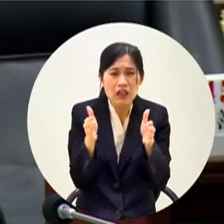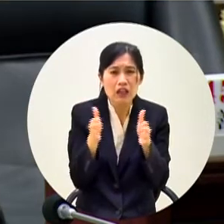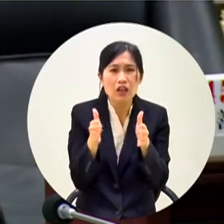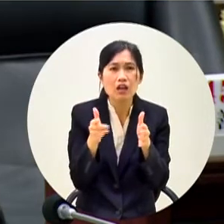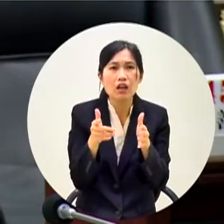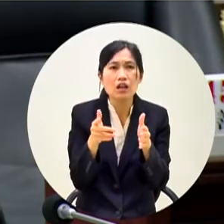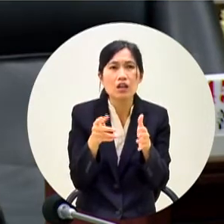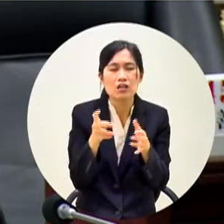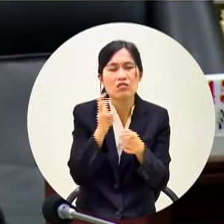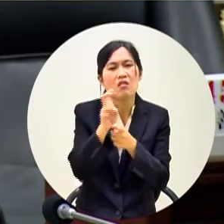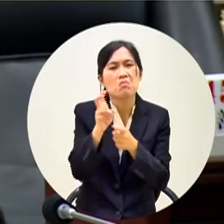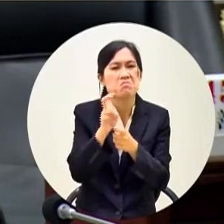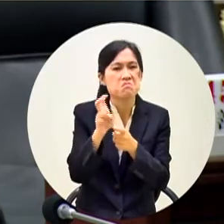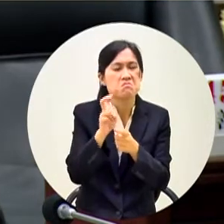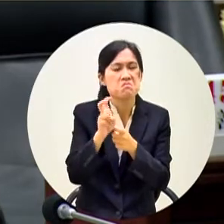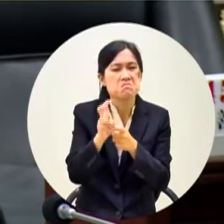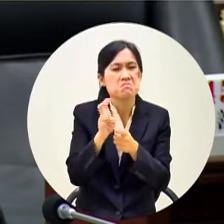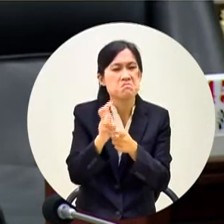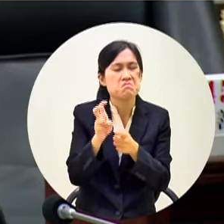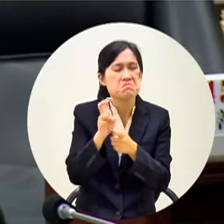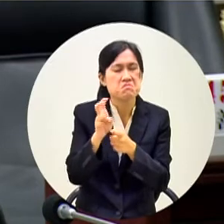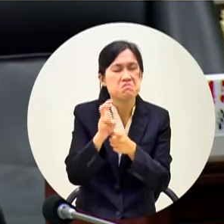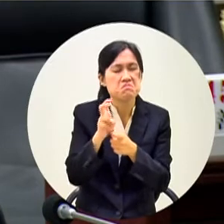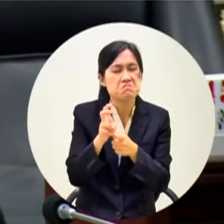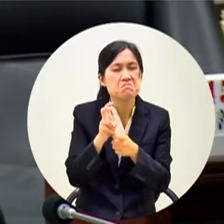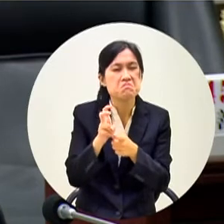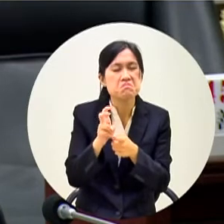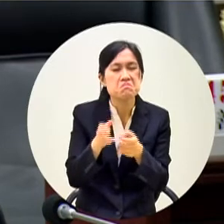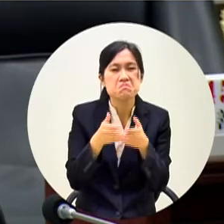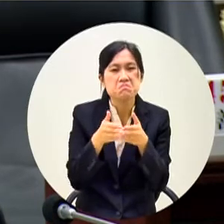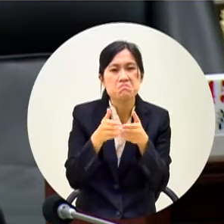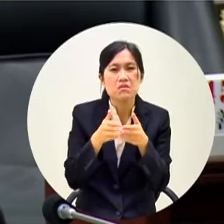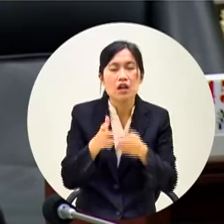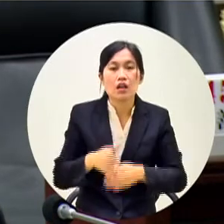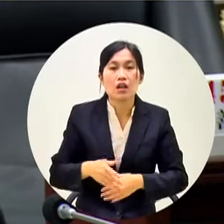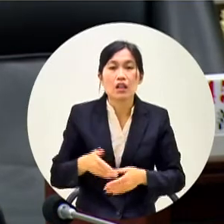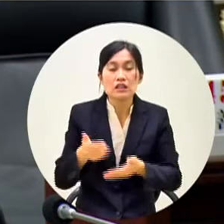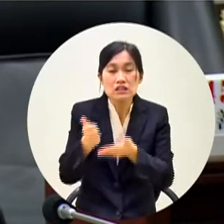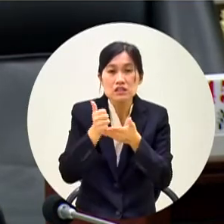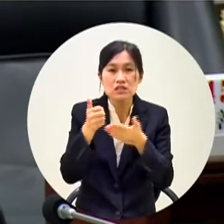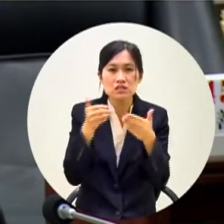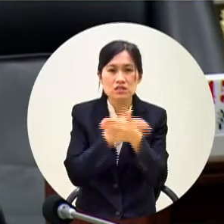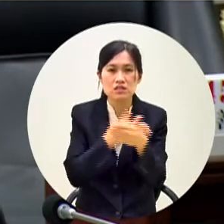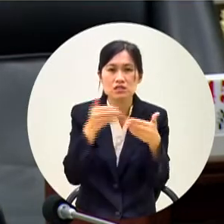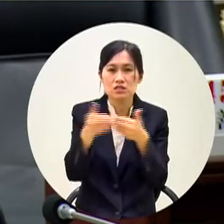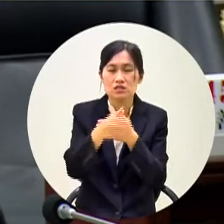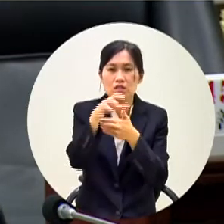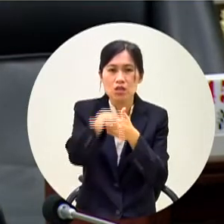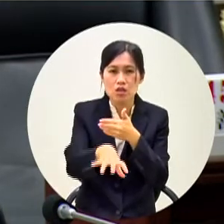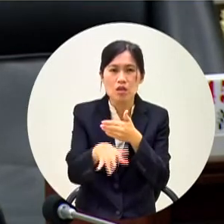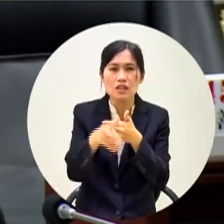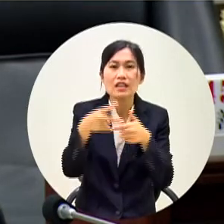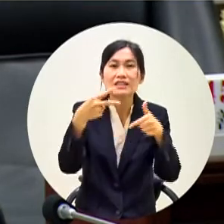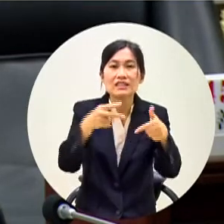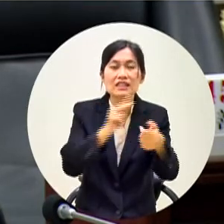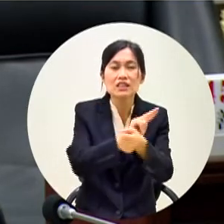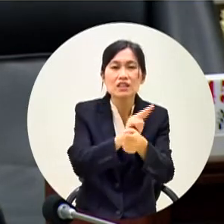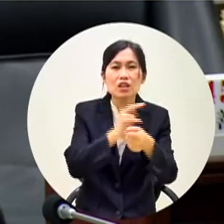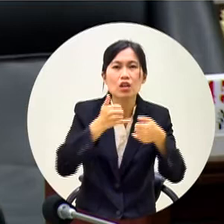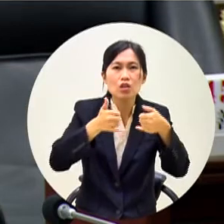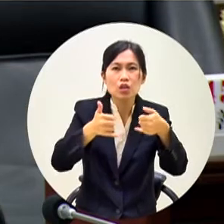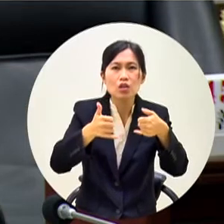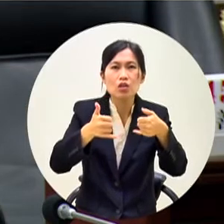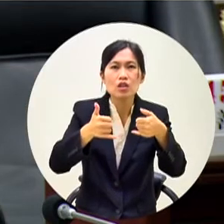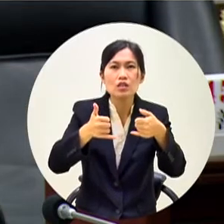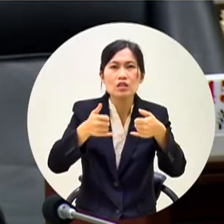啊。哦，啊，这是毋是请交通局吼，有哪甲这条林荫路、林务高中头前